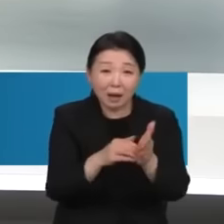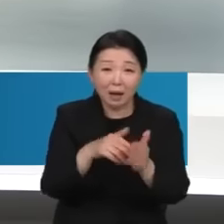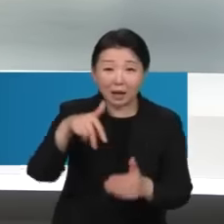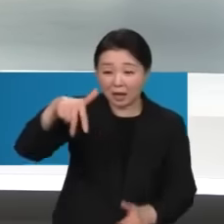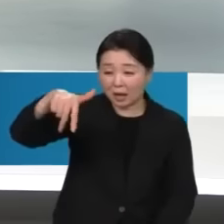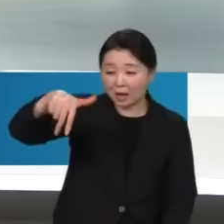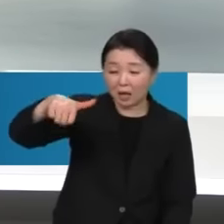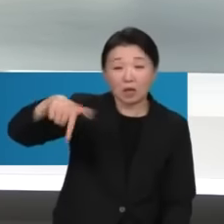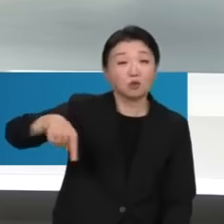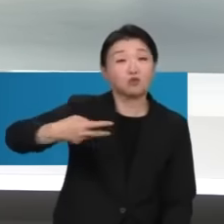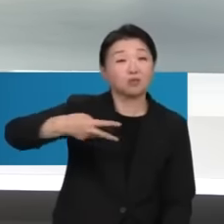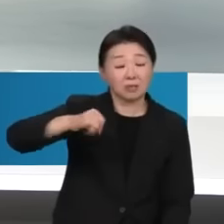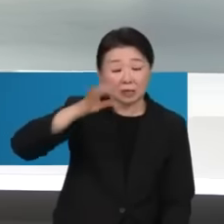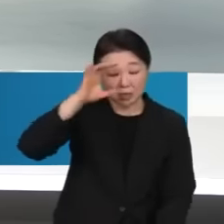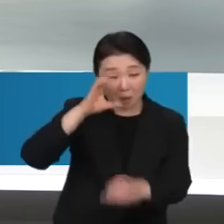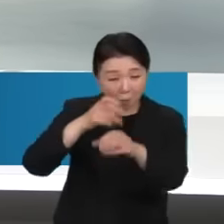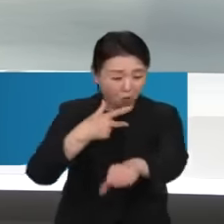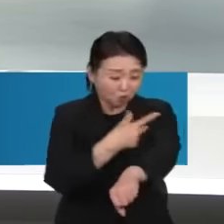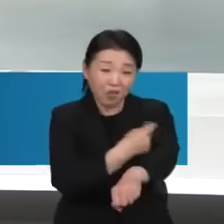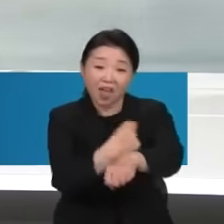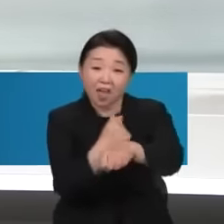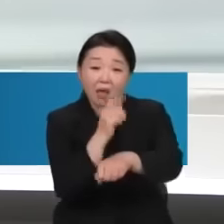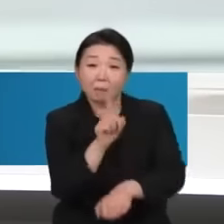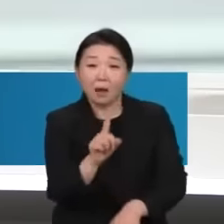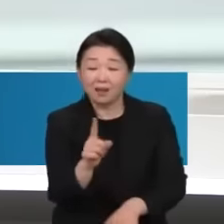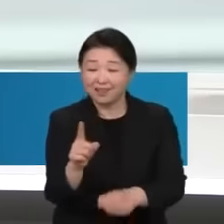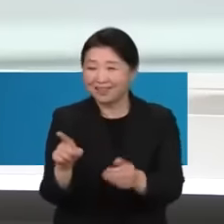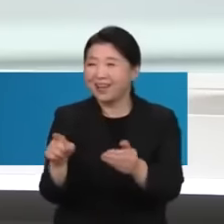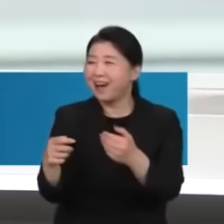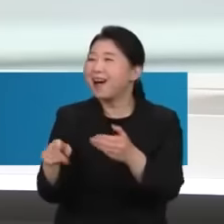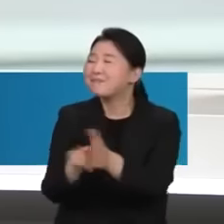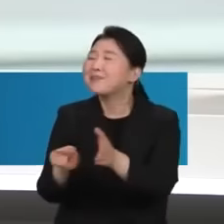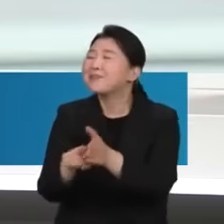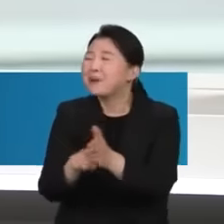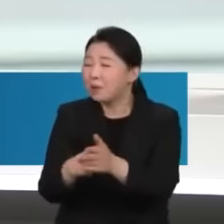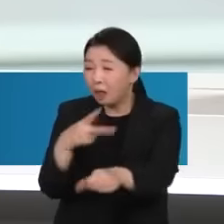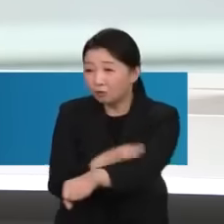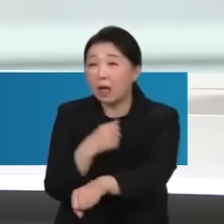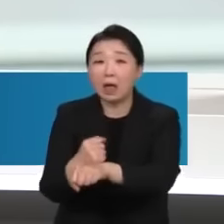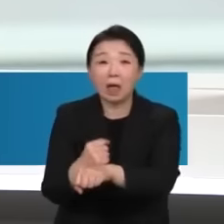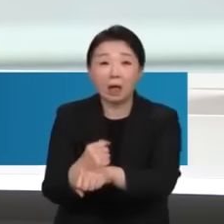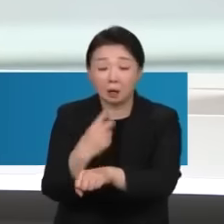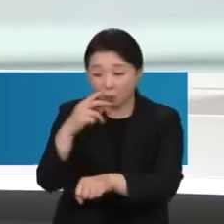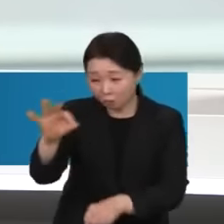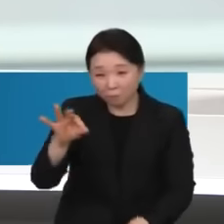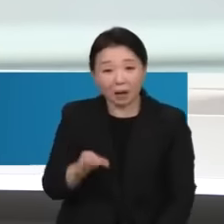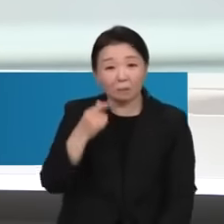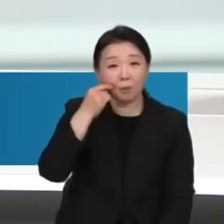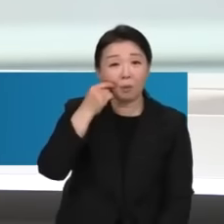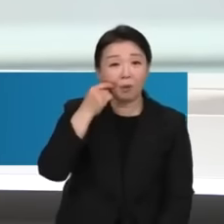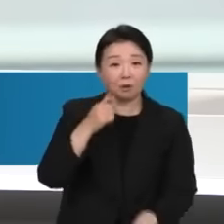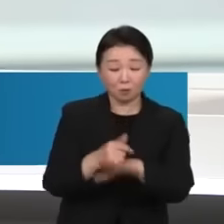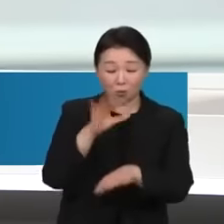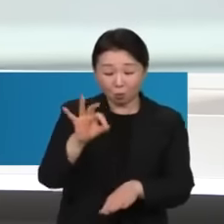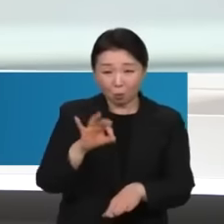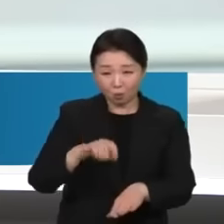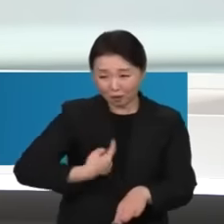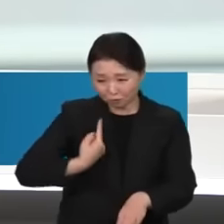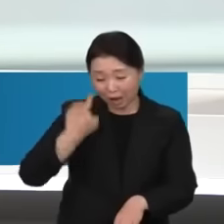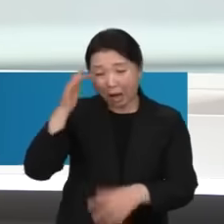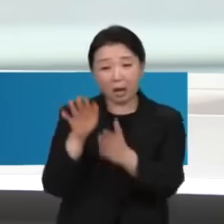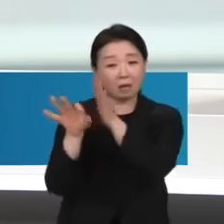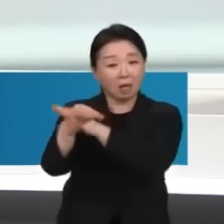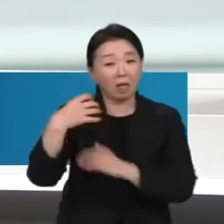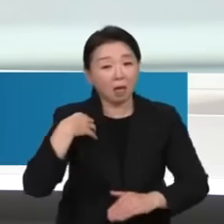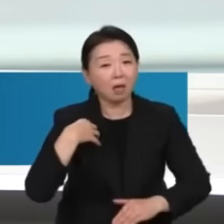주사를 권하는 경우가 있습니다. 그런데 병원 말만 믿고 주사를 맞았다간 보험금도 못 받고 비용을 전부 자비로 부담할 수